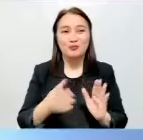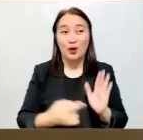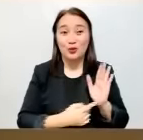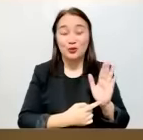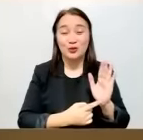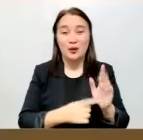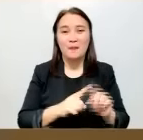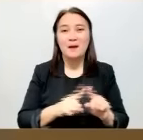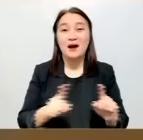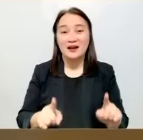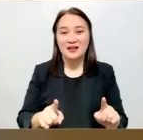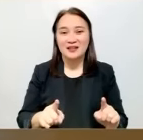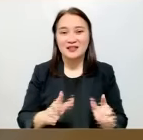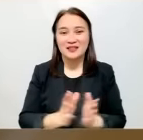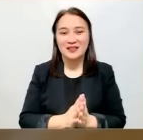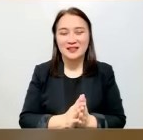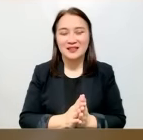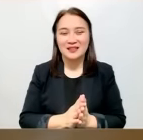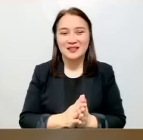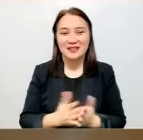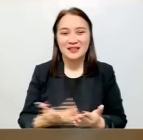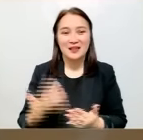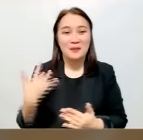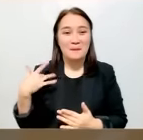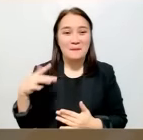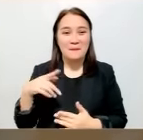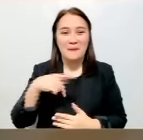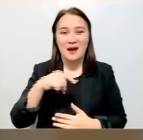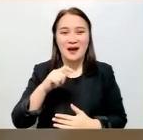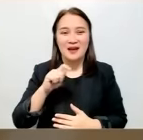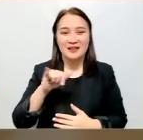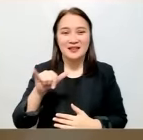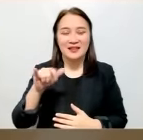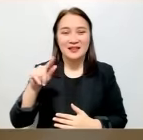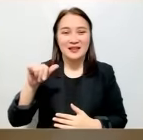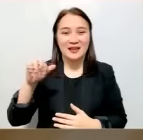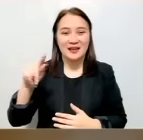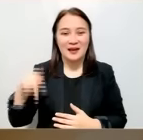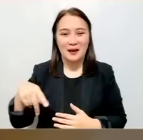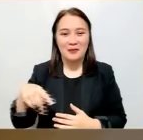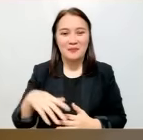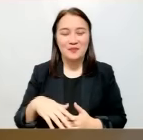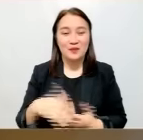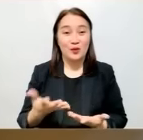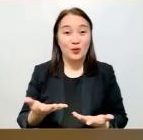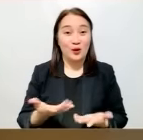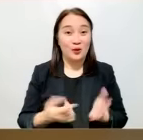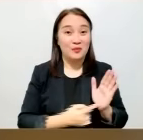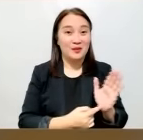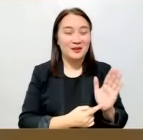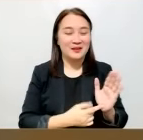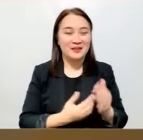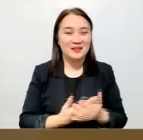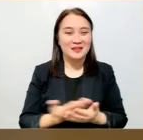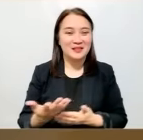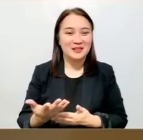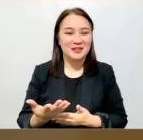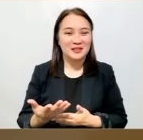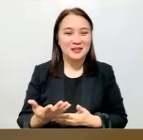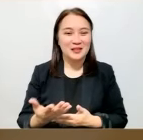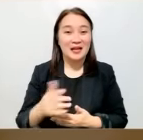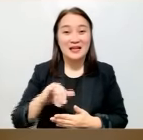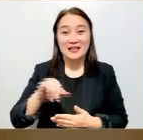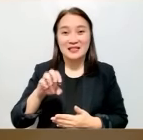Pero ang fashion stylist na si Patty Yap nag-post ng IG reel kung saan makikita si Jesse na nakasuot ng custom